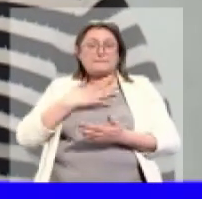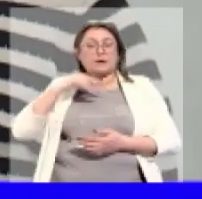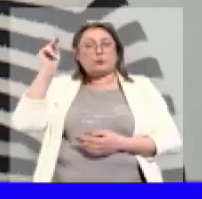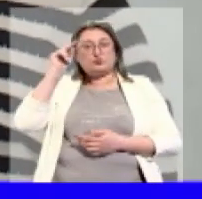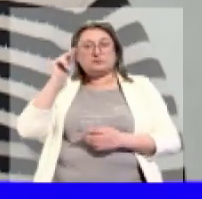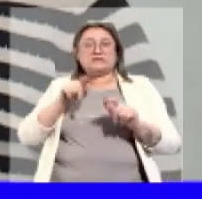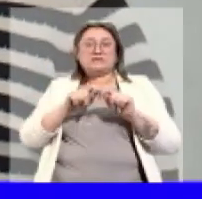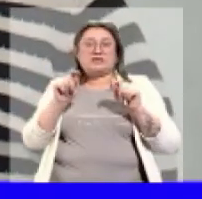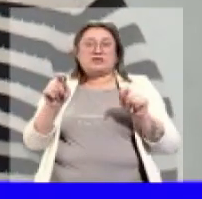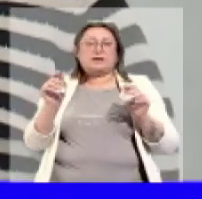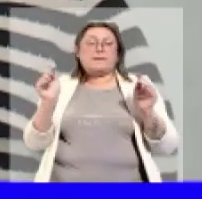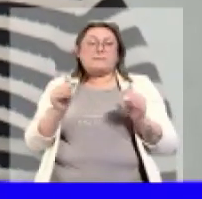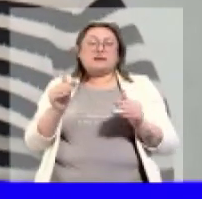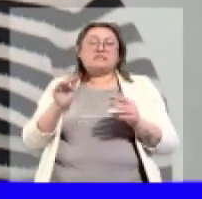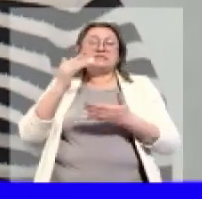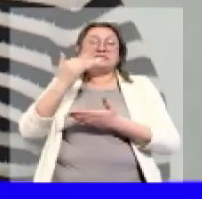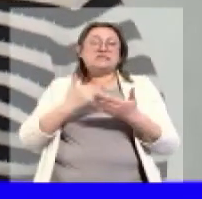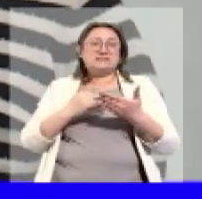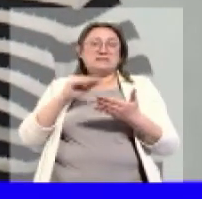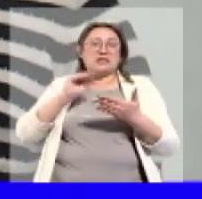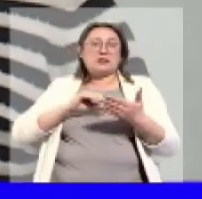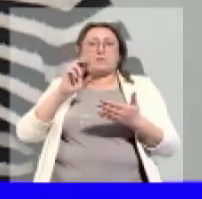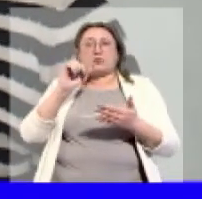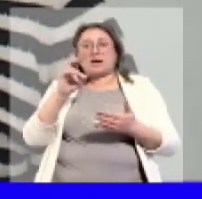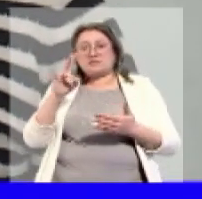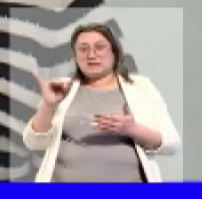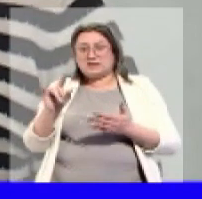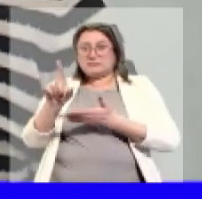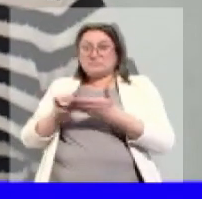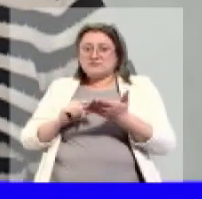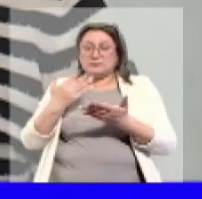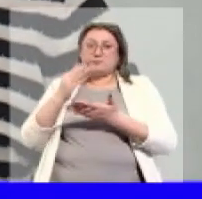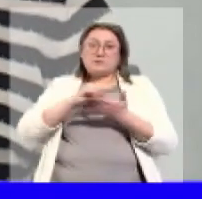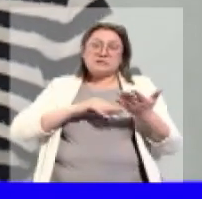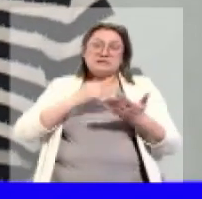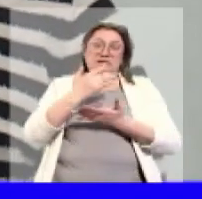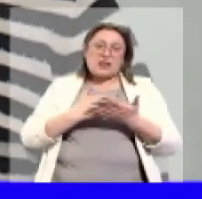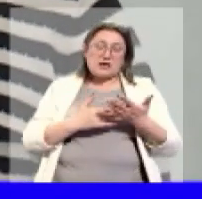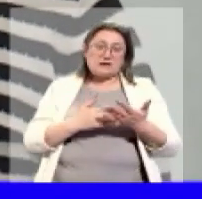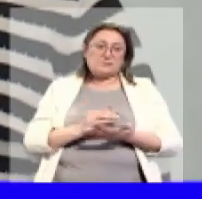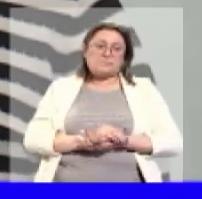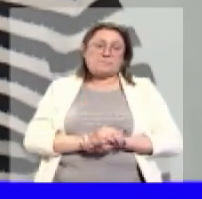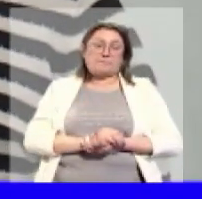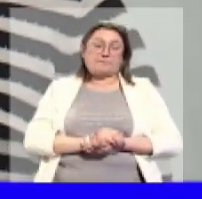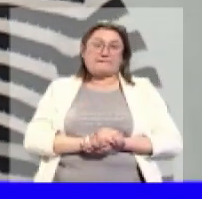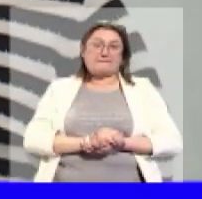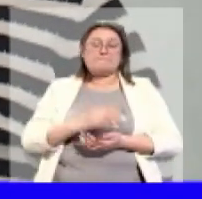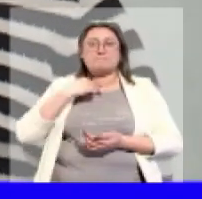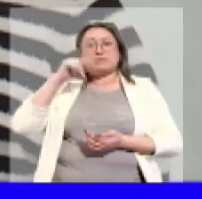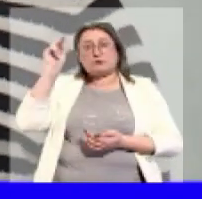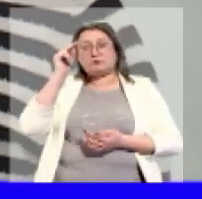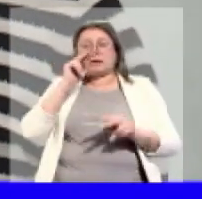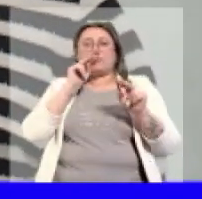учимся создавать маленькие сценарии, то есть из басен, по мотивам басен переписываем сценарии. Мы